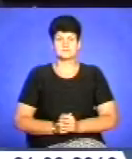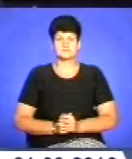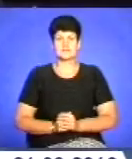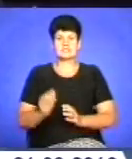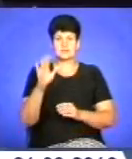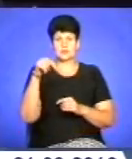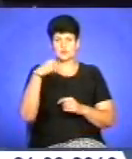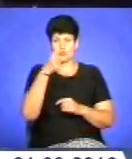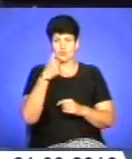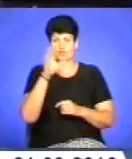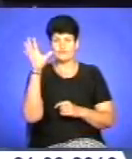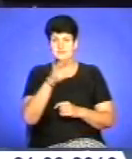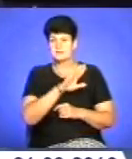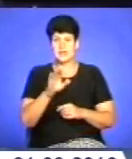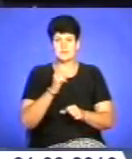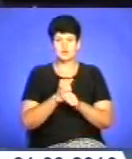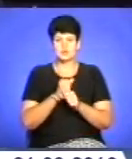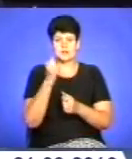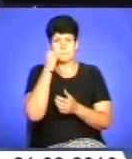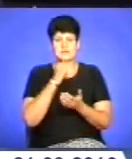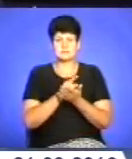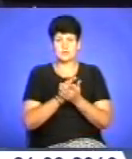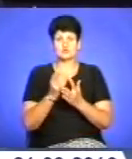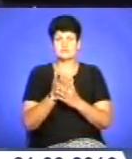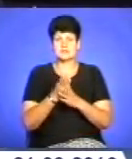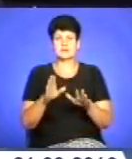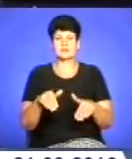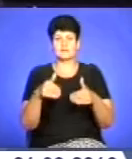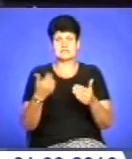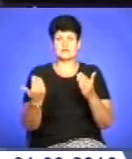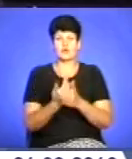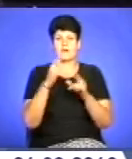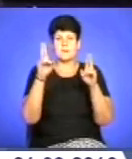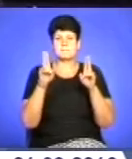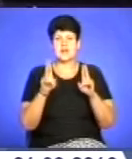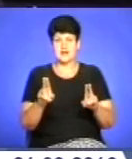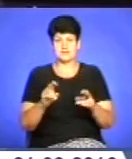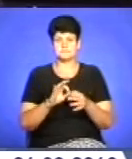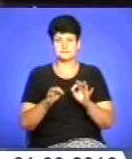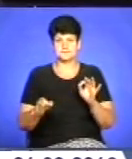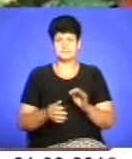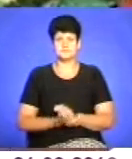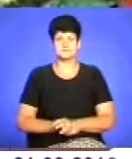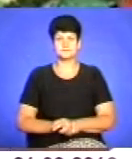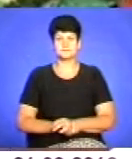З вересня цього року усім непрацюючим пенсіонерам субсидії призначають за новими правилами. Подробиці дивимось